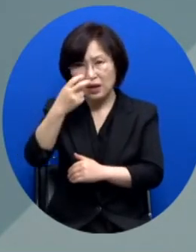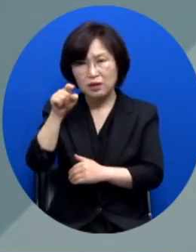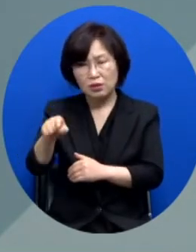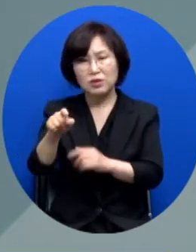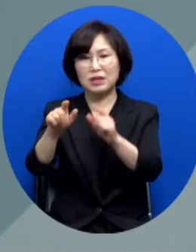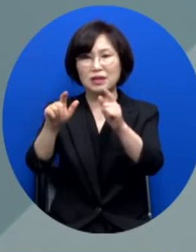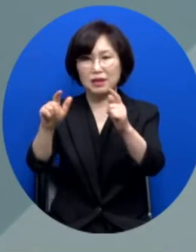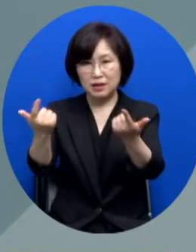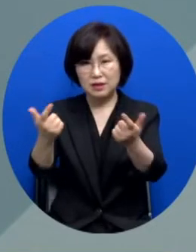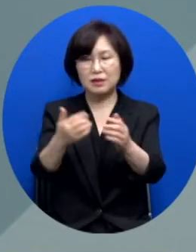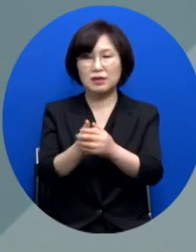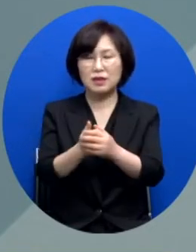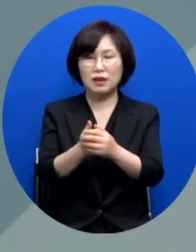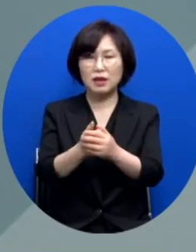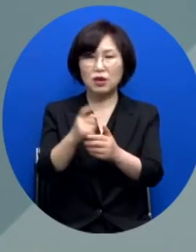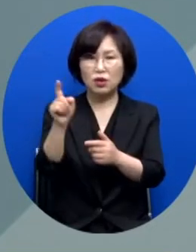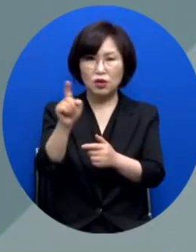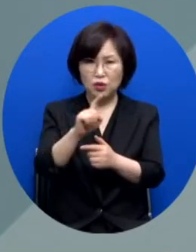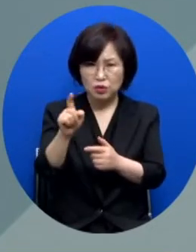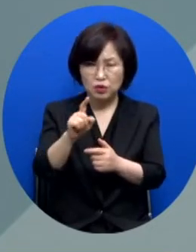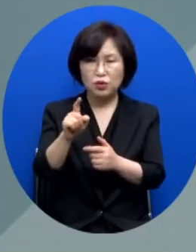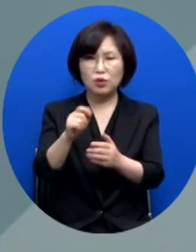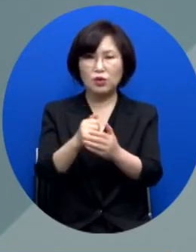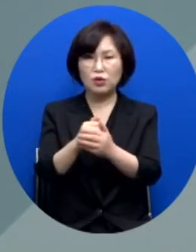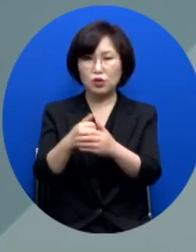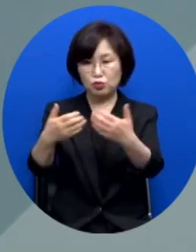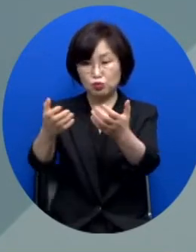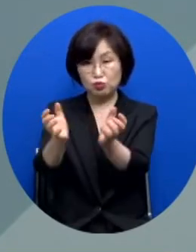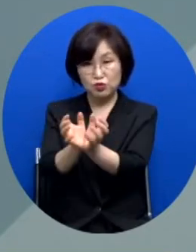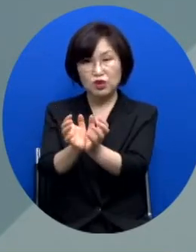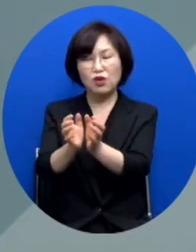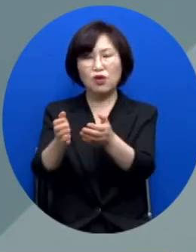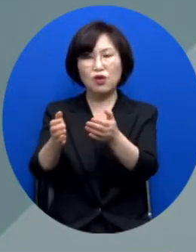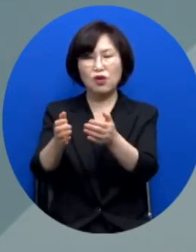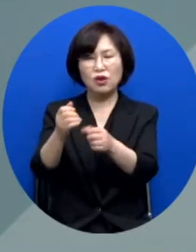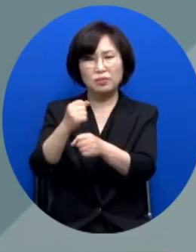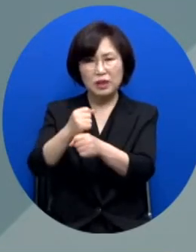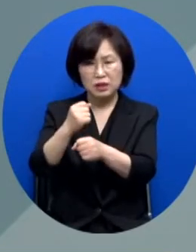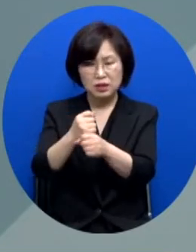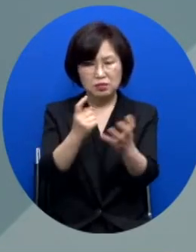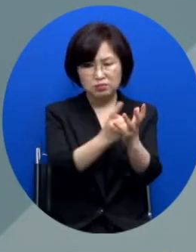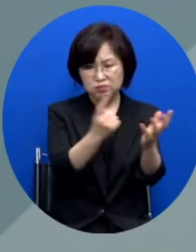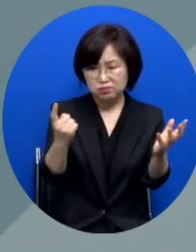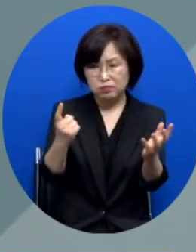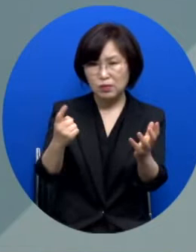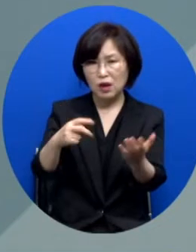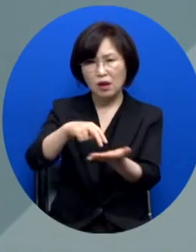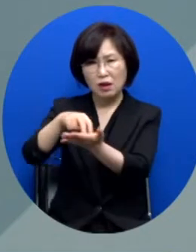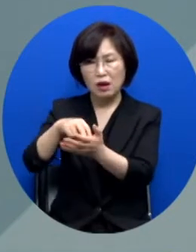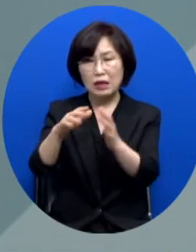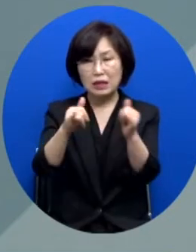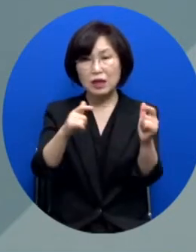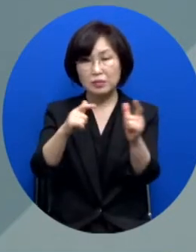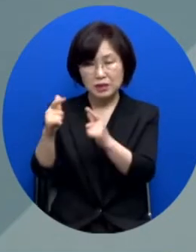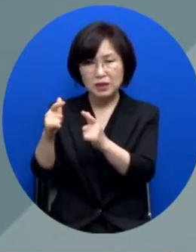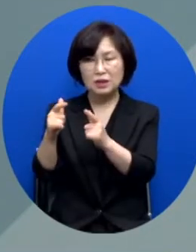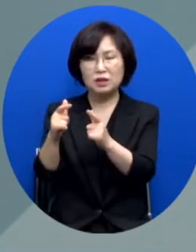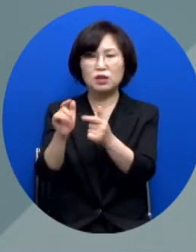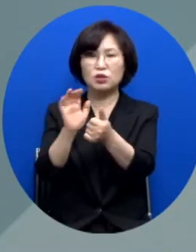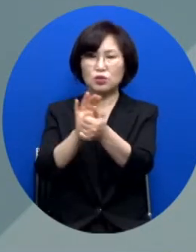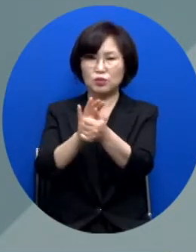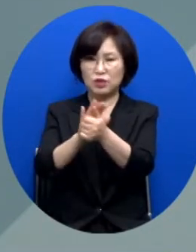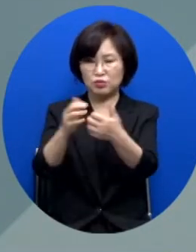것이 아니라 어떤 한 부서, 특별한 부서를 좀 사각지대에 처한 자들을 돕는 이런 부서를